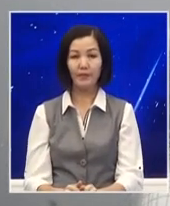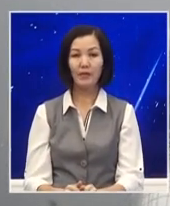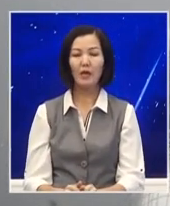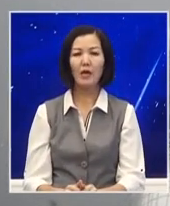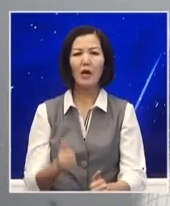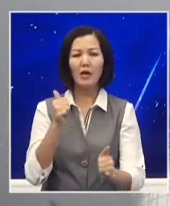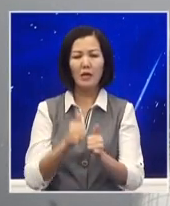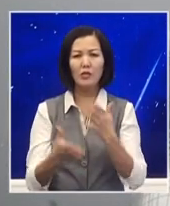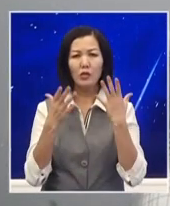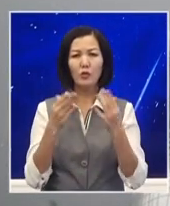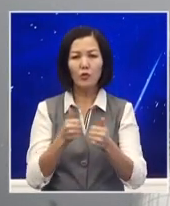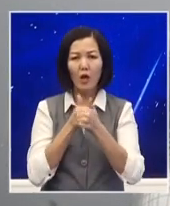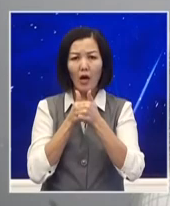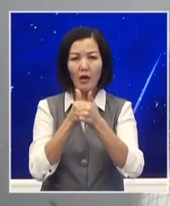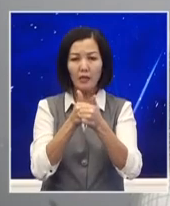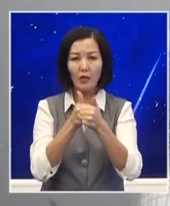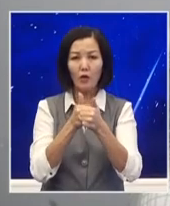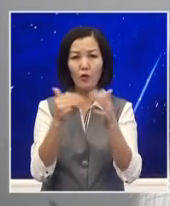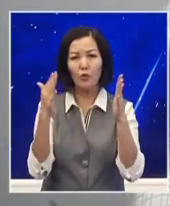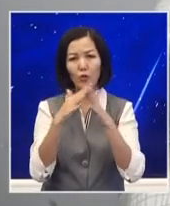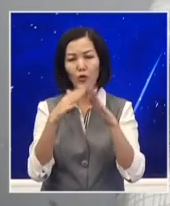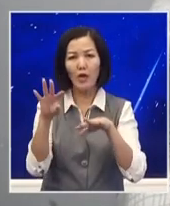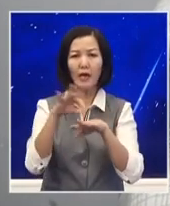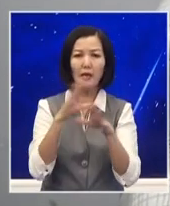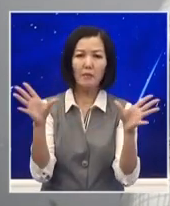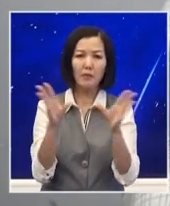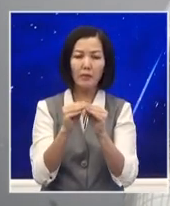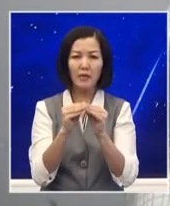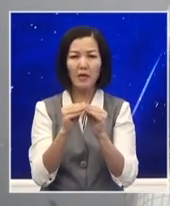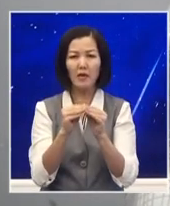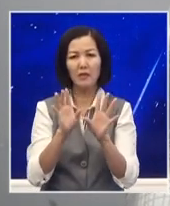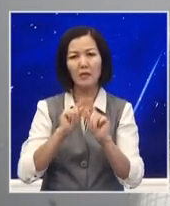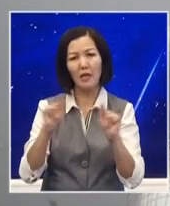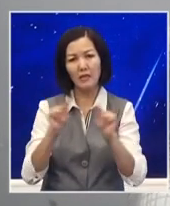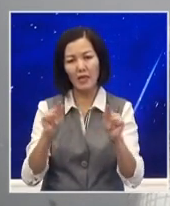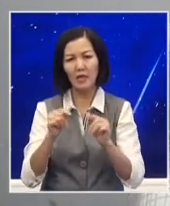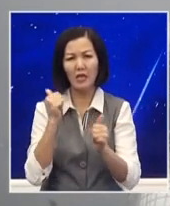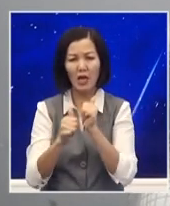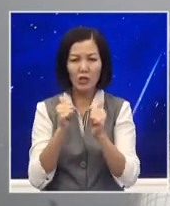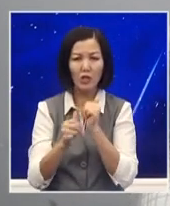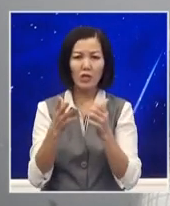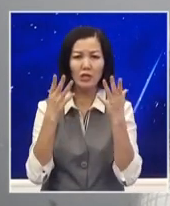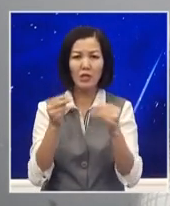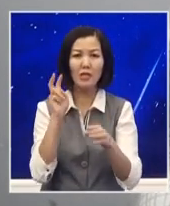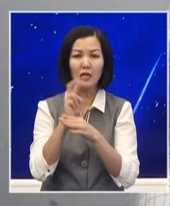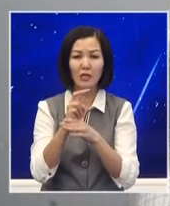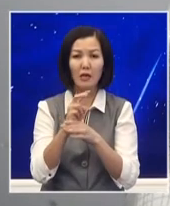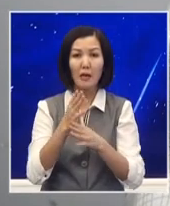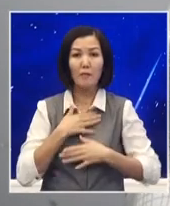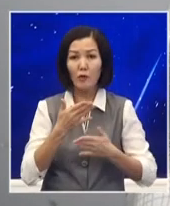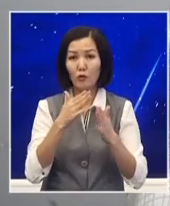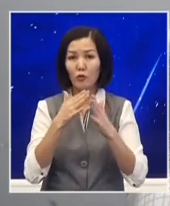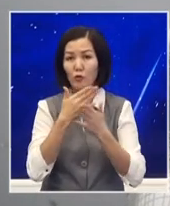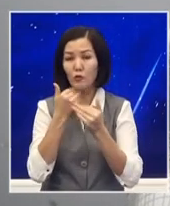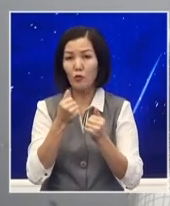Олар менің соңымнан аңдуға көшті. Ол үйге әйелімен бірге келіп, библияларын насихаттауды жиілетті. Мен жоқ кезде келіп жүрген. Жарты